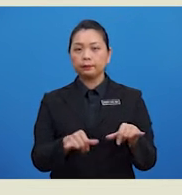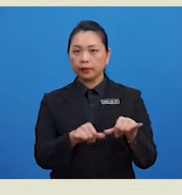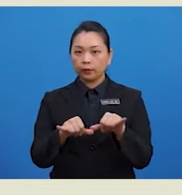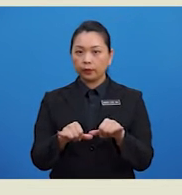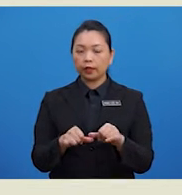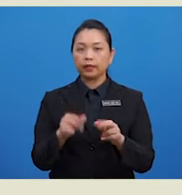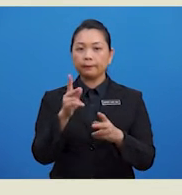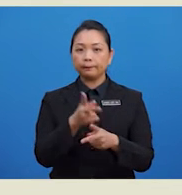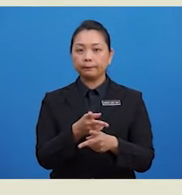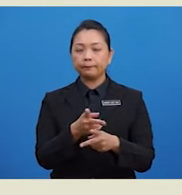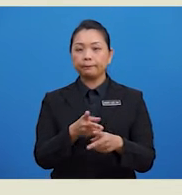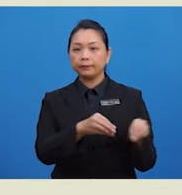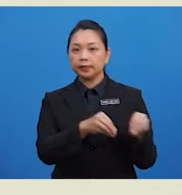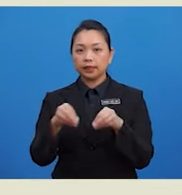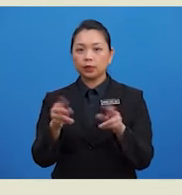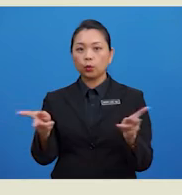tempat fumigasi.